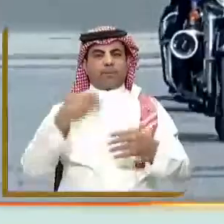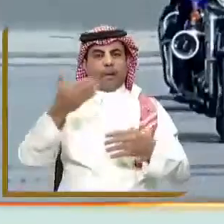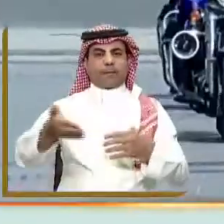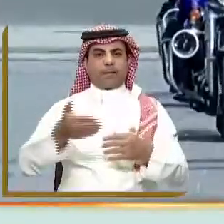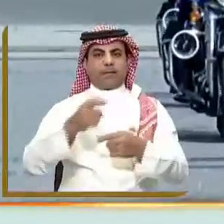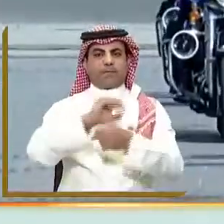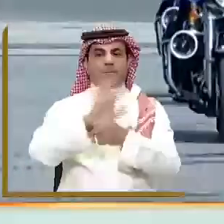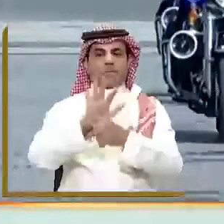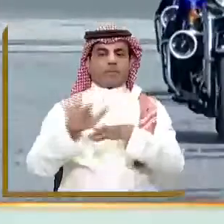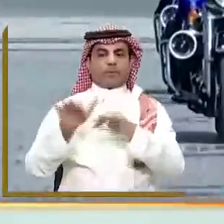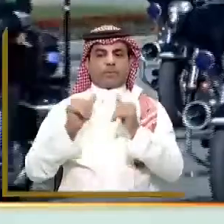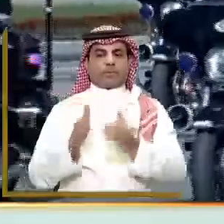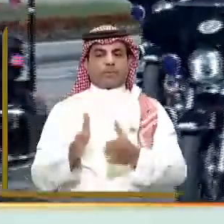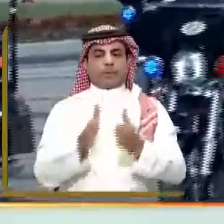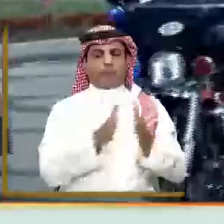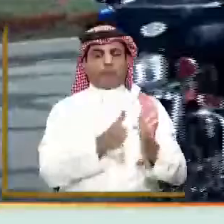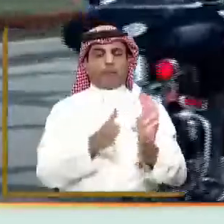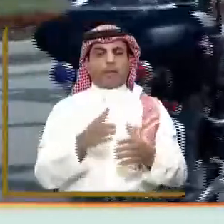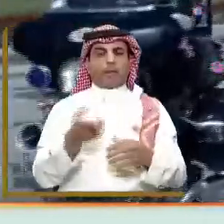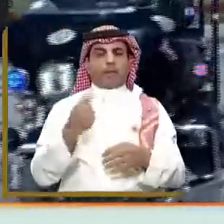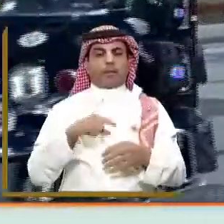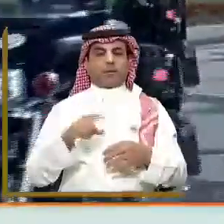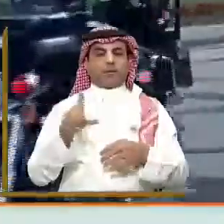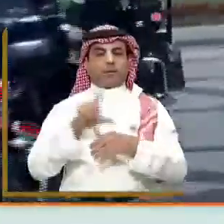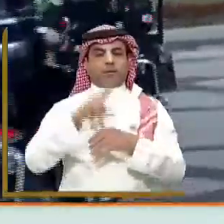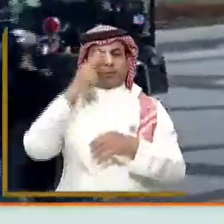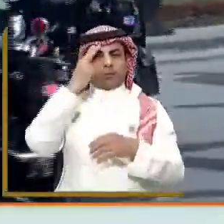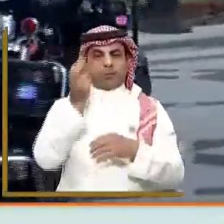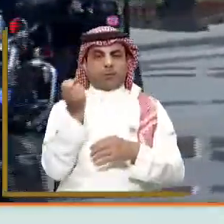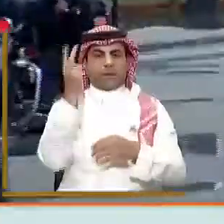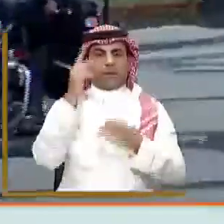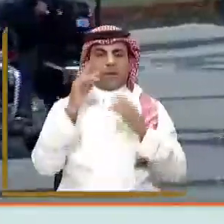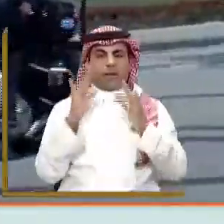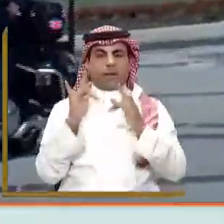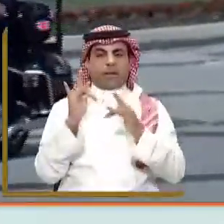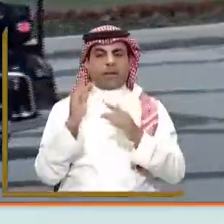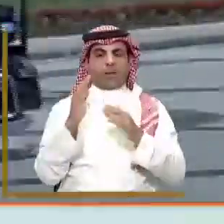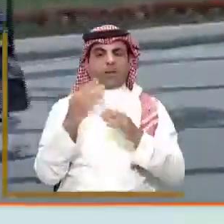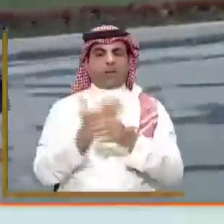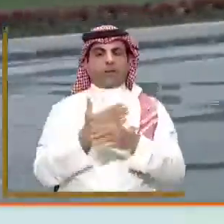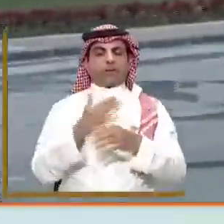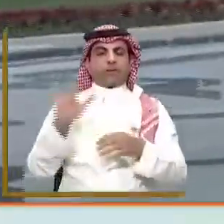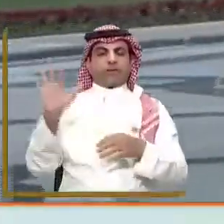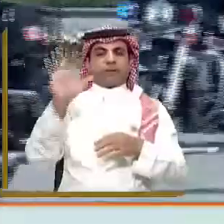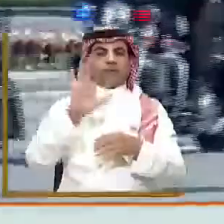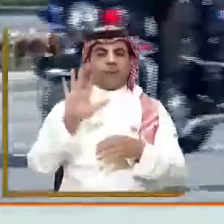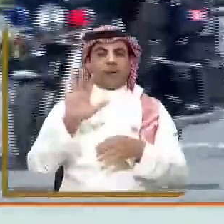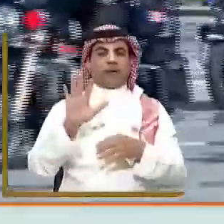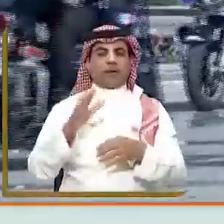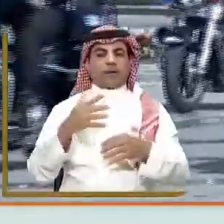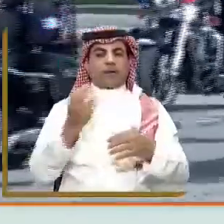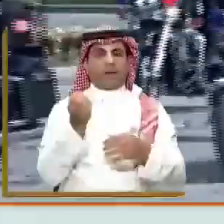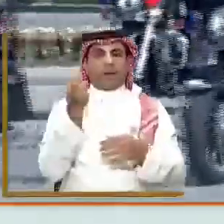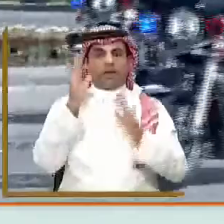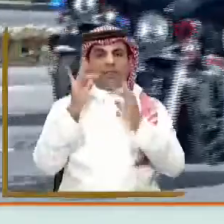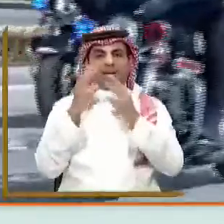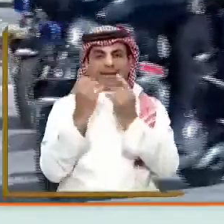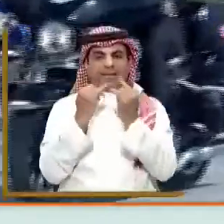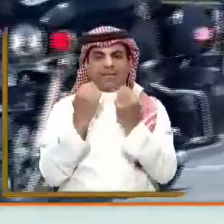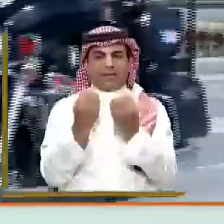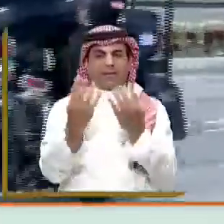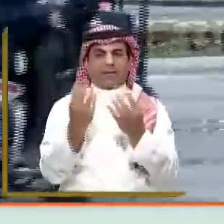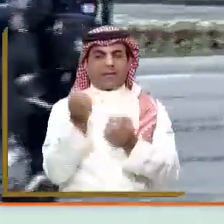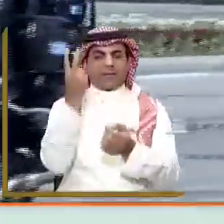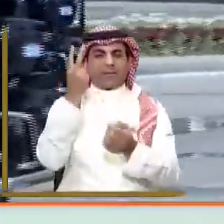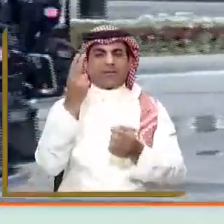جائحة كورونا. ورحب دولته بمبادرتي السعودية الخضراء والشرق الأوسط الأخضر اللتين